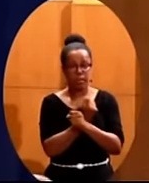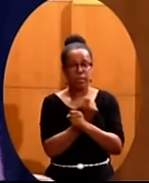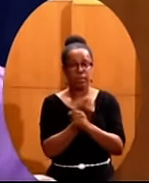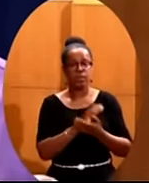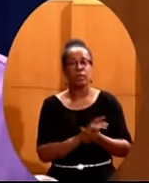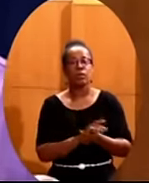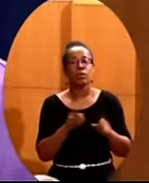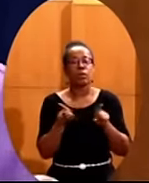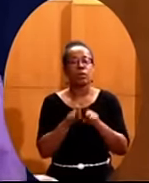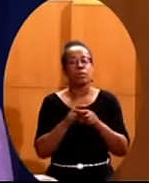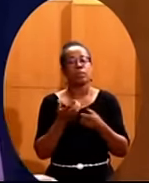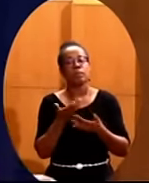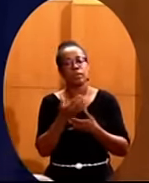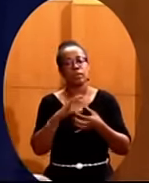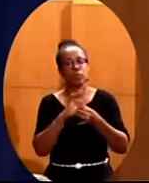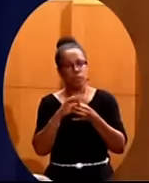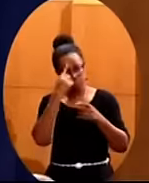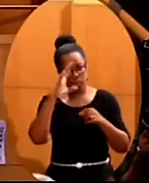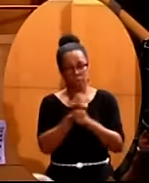martinque pour